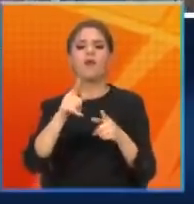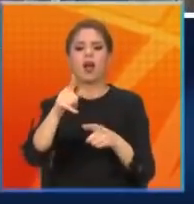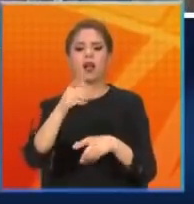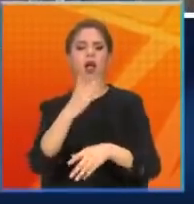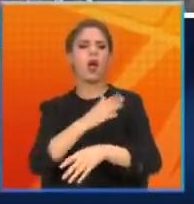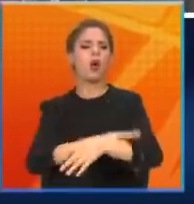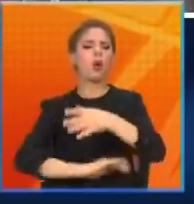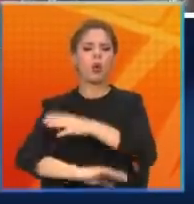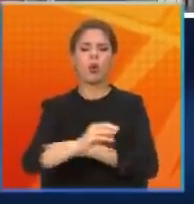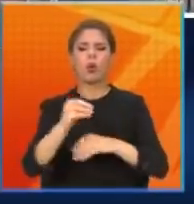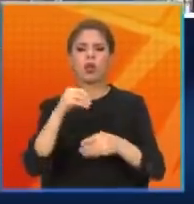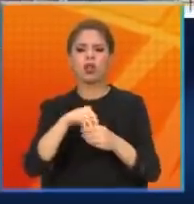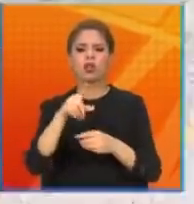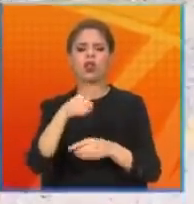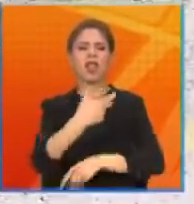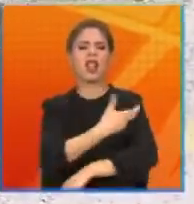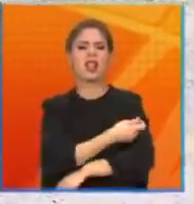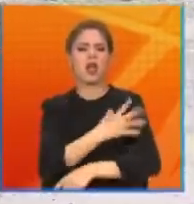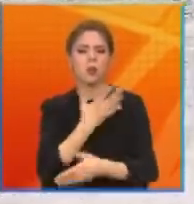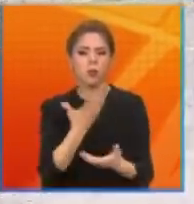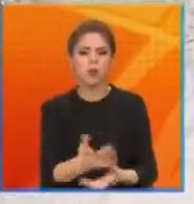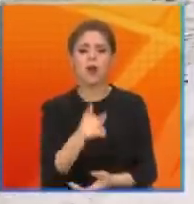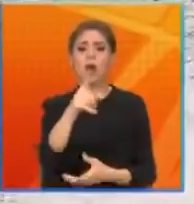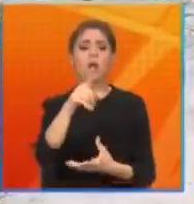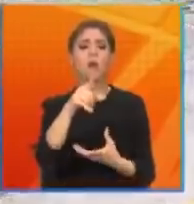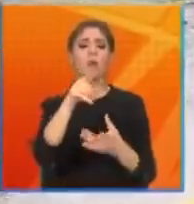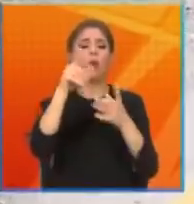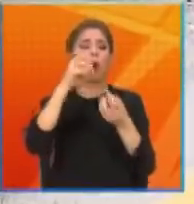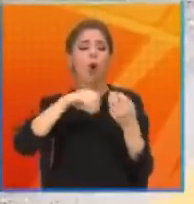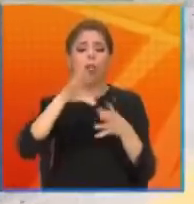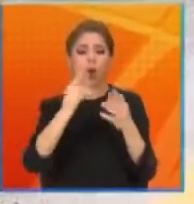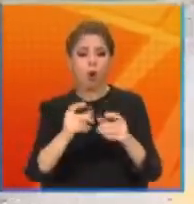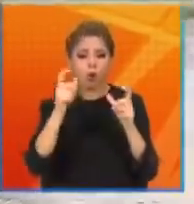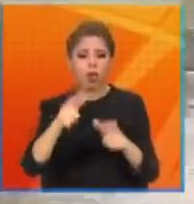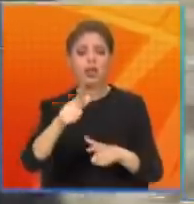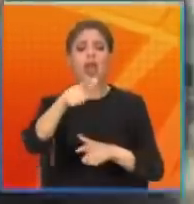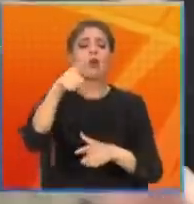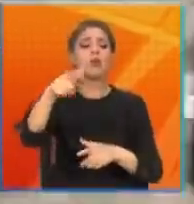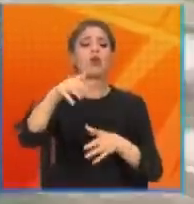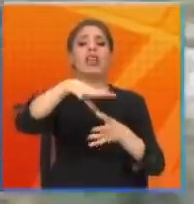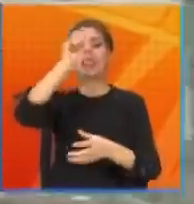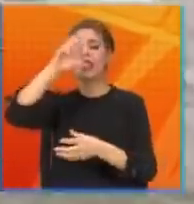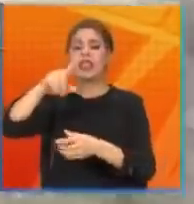Hepsinin kollarında intraket serum izi var. Olayın yaşandığı güzergah üzerinde bulunan sitelerin güvenlik